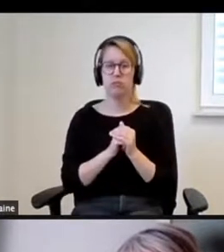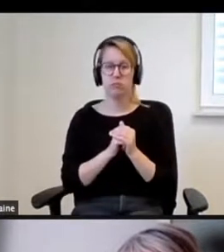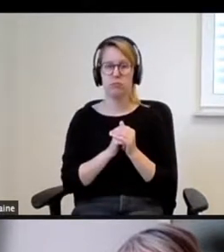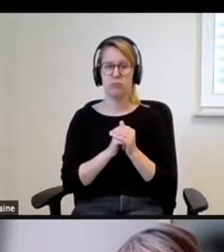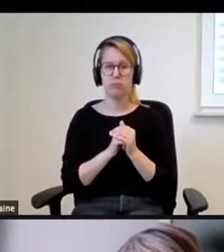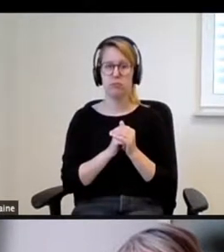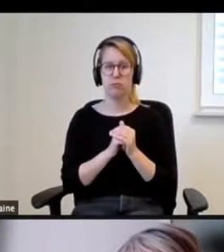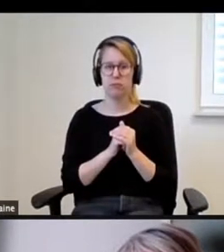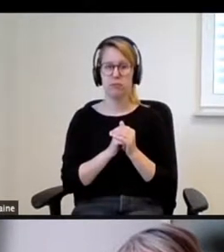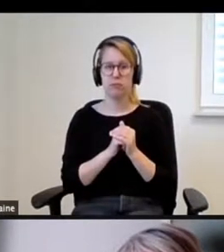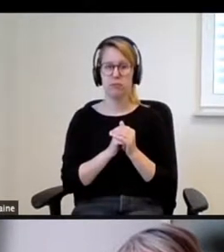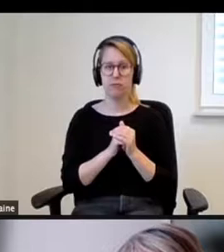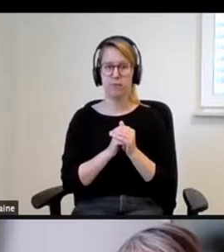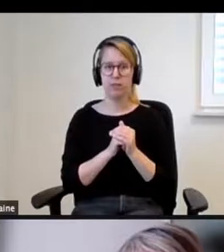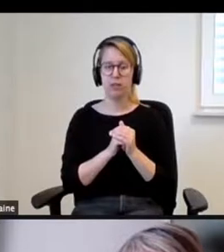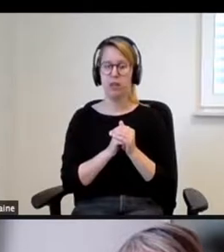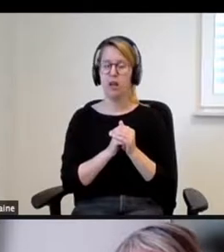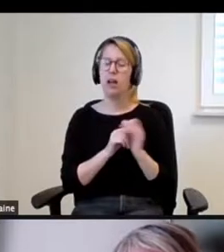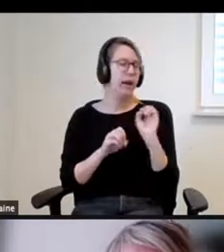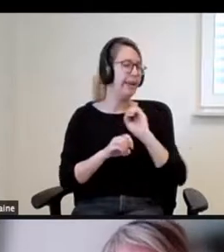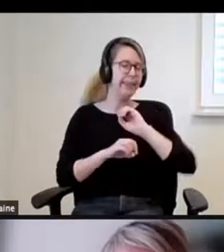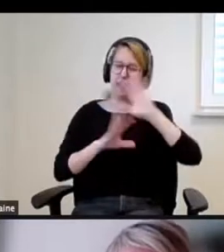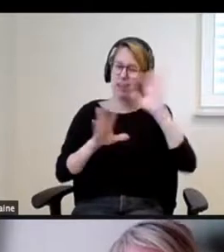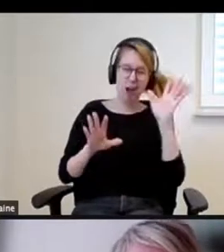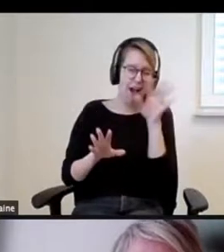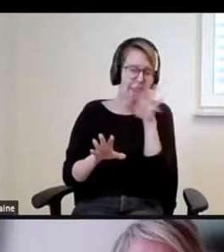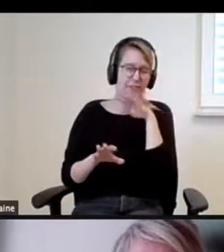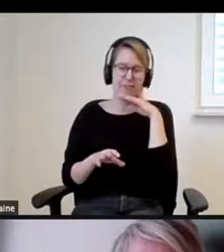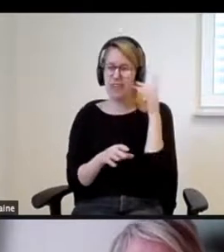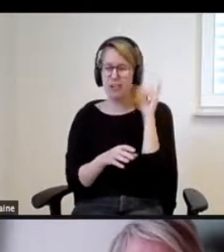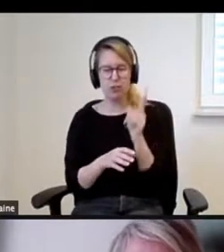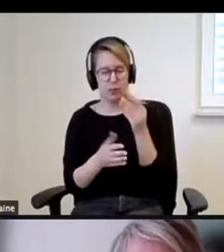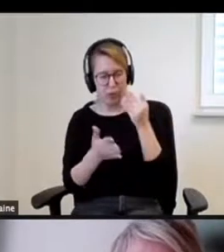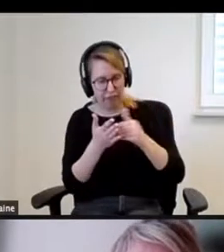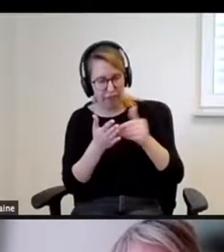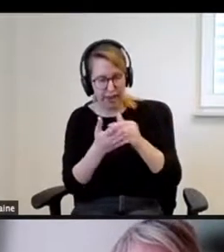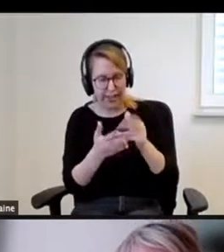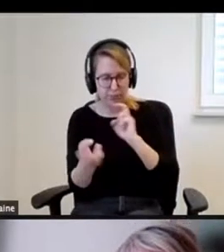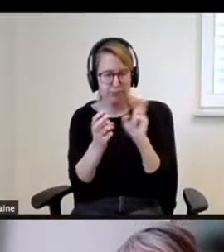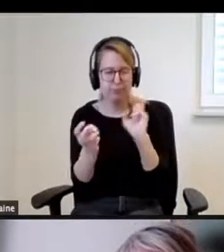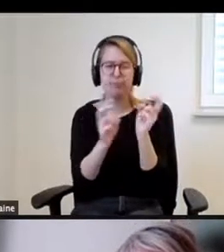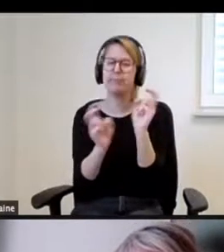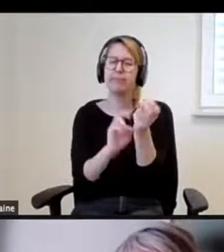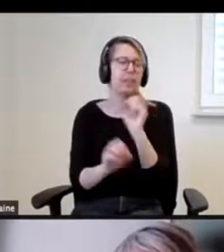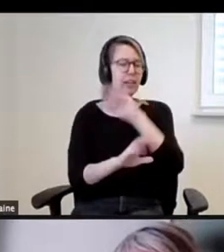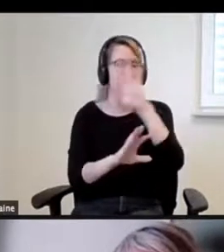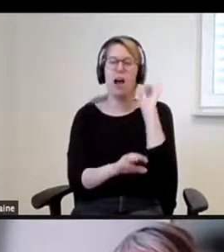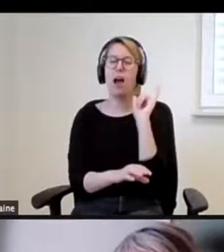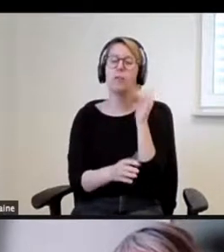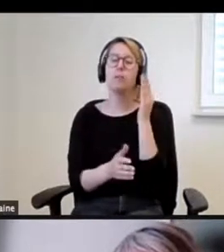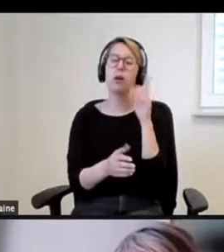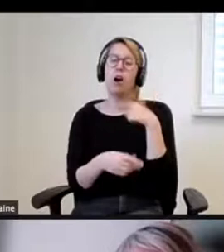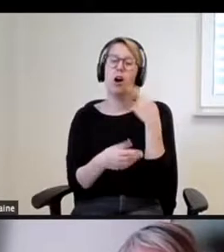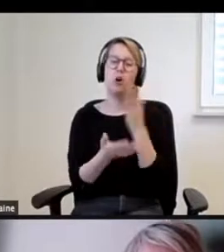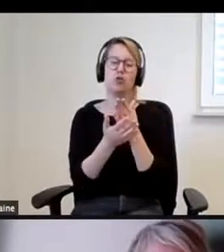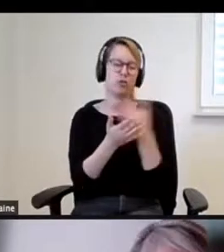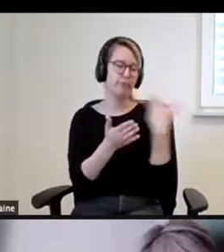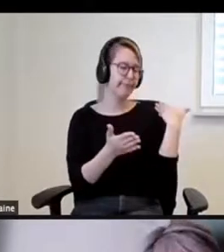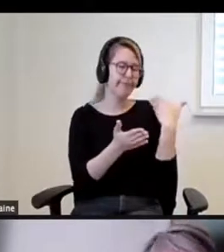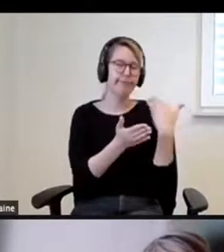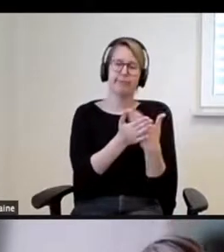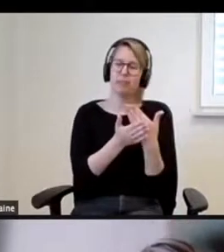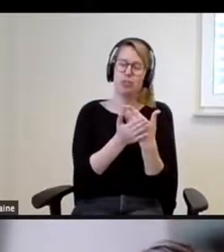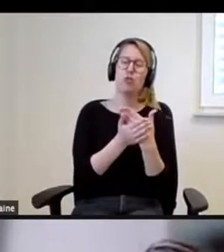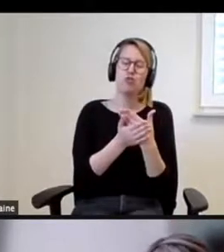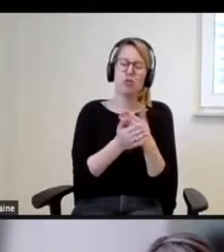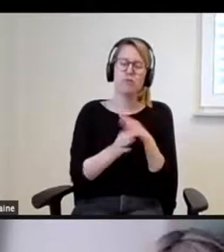beaucoup de choses restent à faire, mais il y a déjà tout un chemin qu'on a déjà fait ensemble. Si je me projette un peu en